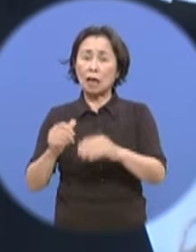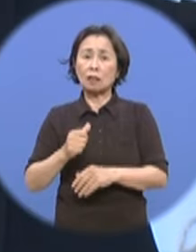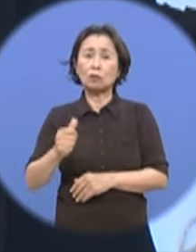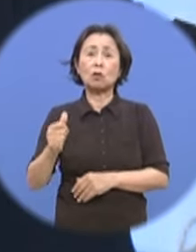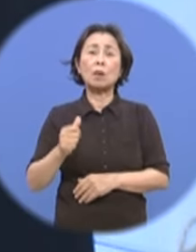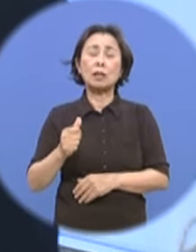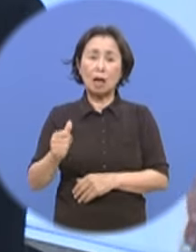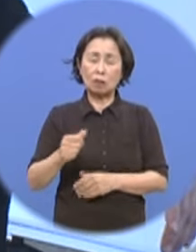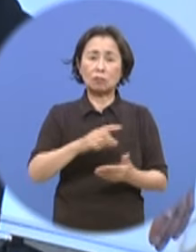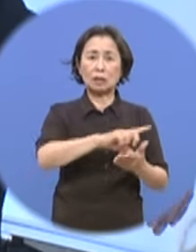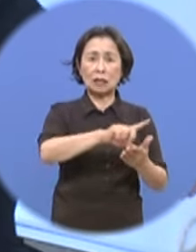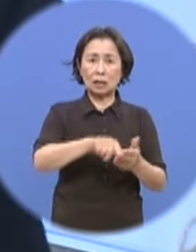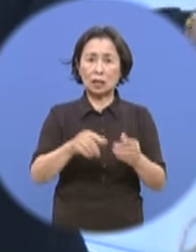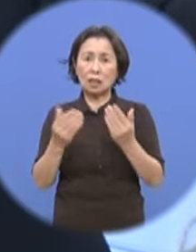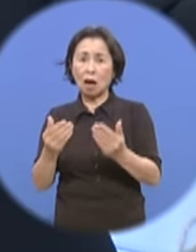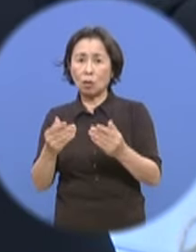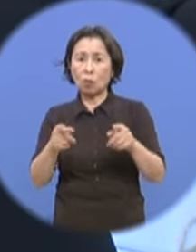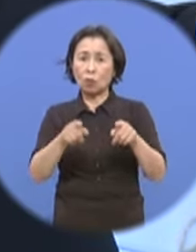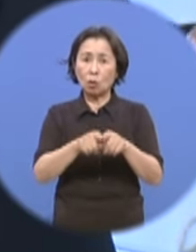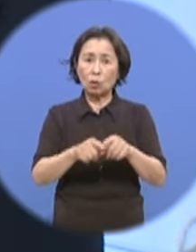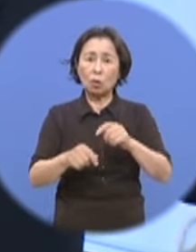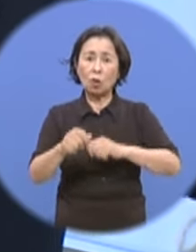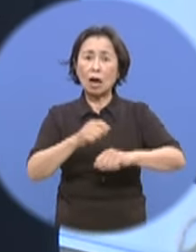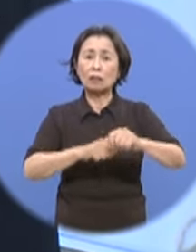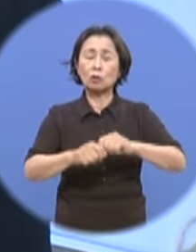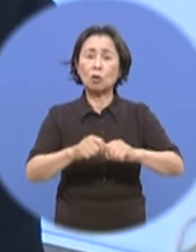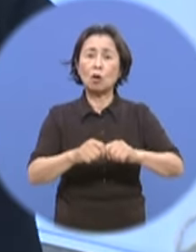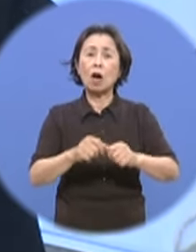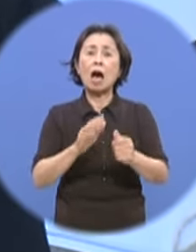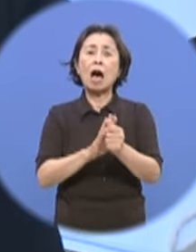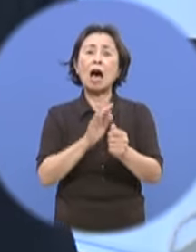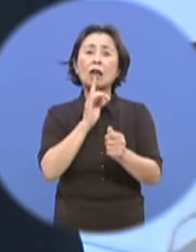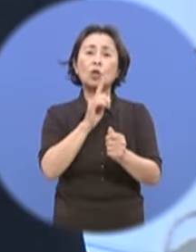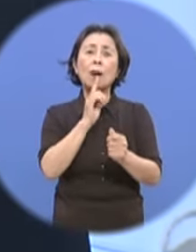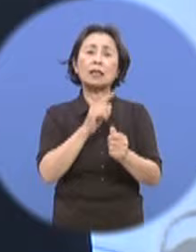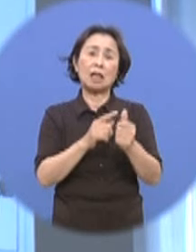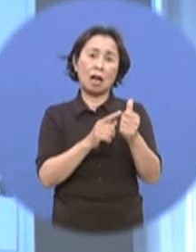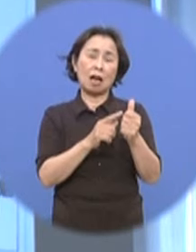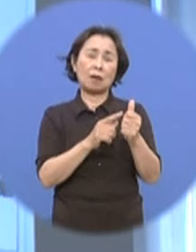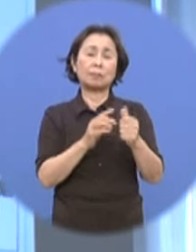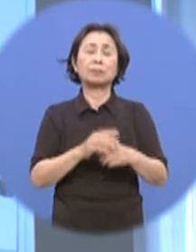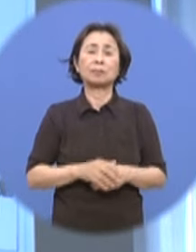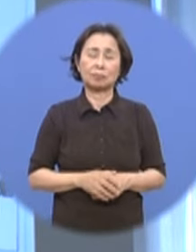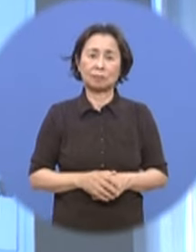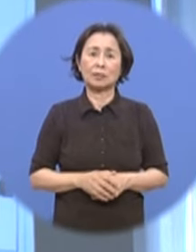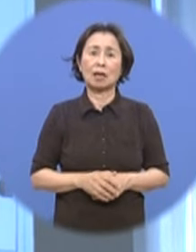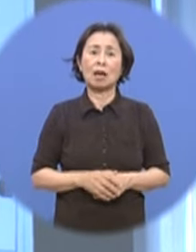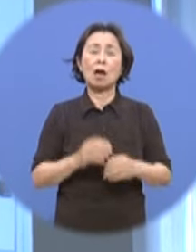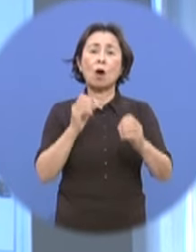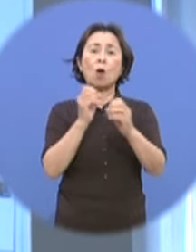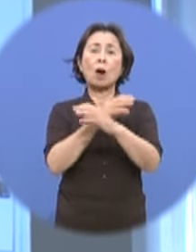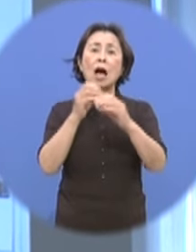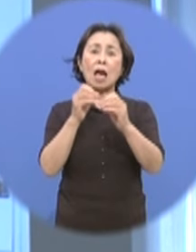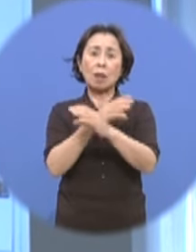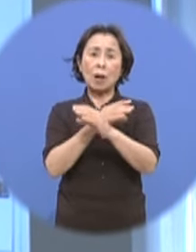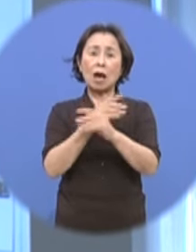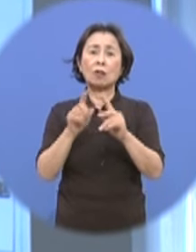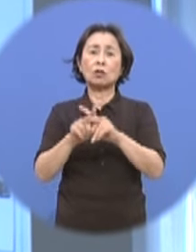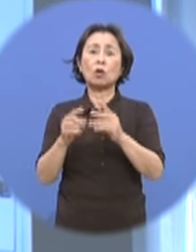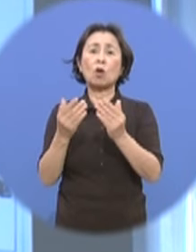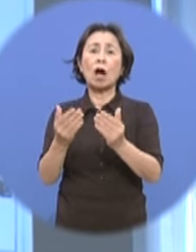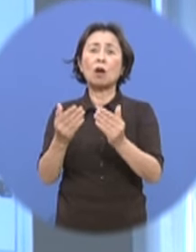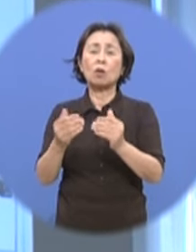地域学校共同活動アドバイザーでもありこの日のフォーラムでは岡山県の小学校で行われて